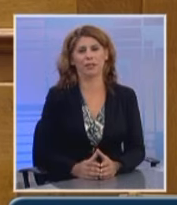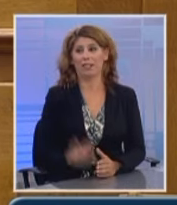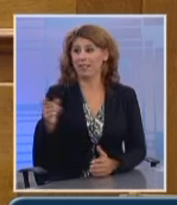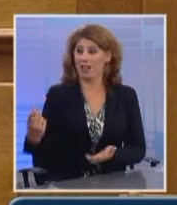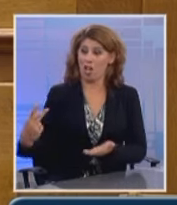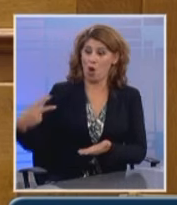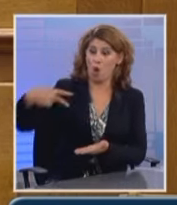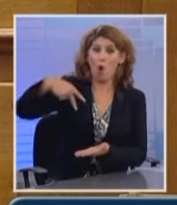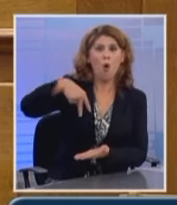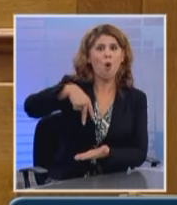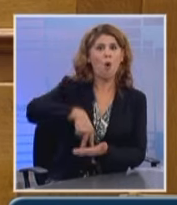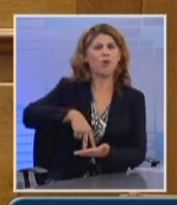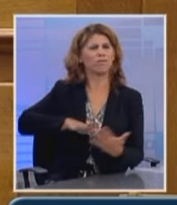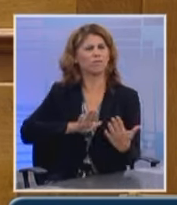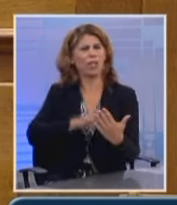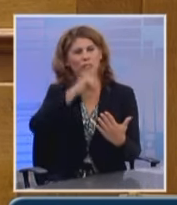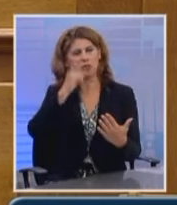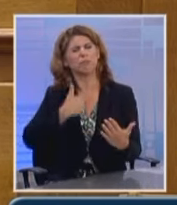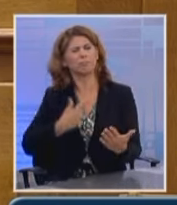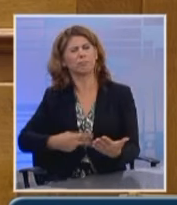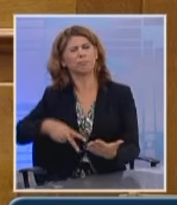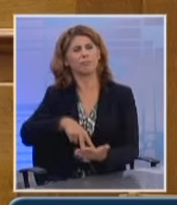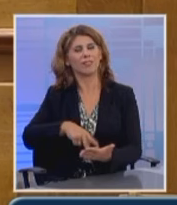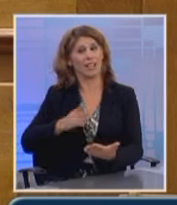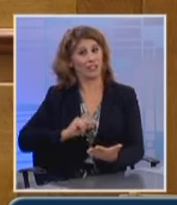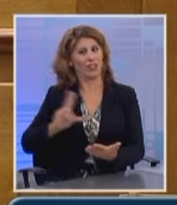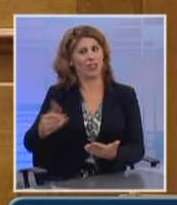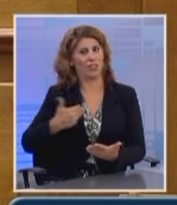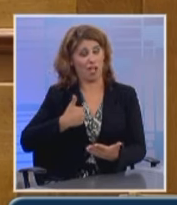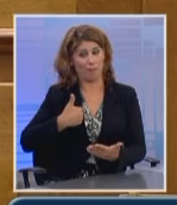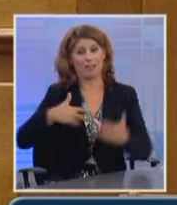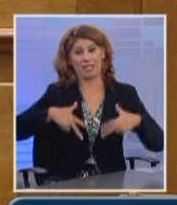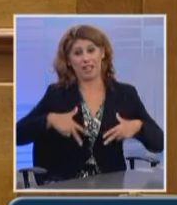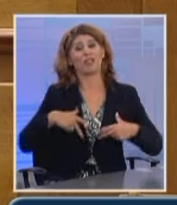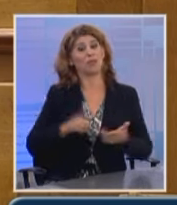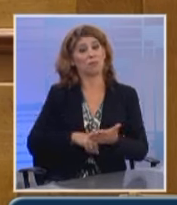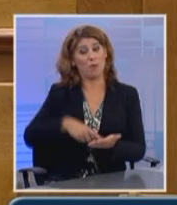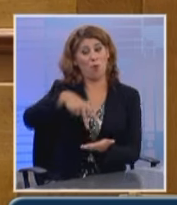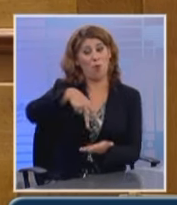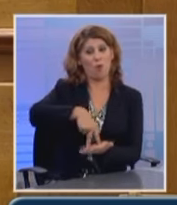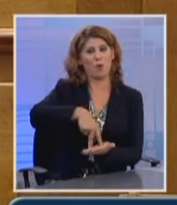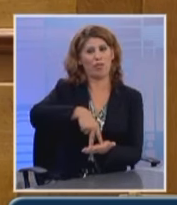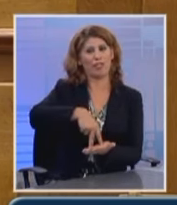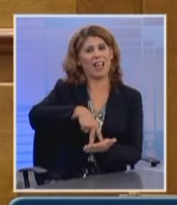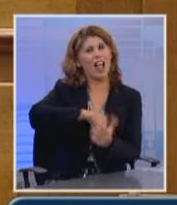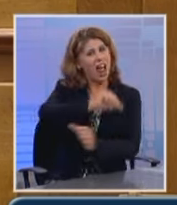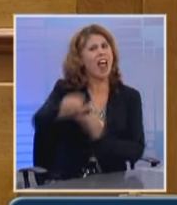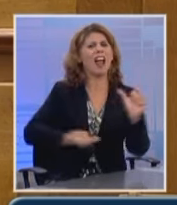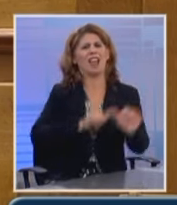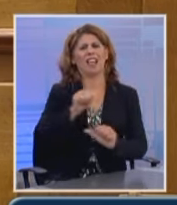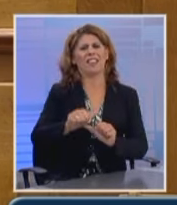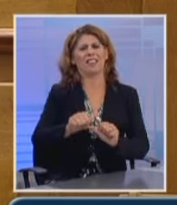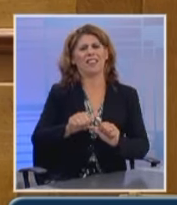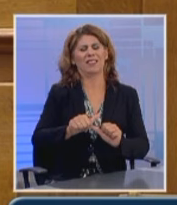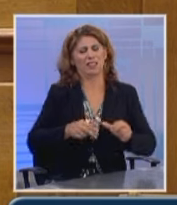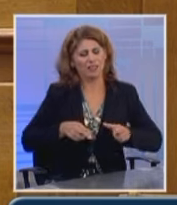Στέκεστε όρθιοι απέναντι στις δυσκολίες, έτσι κι εμείς πρέπει να σταθούμε όρθιοι για να αλλάξουμε την